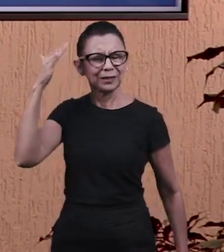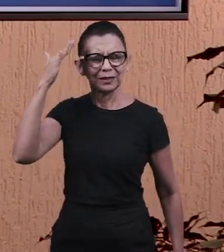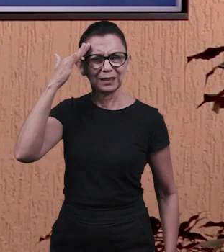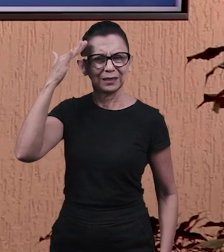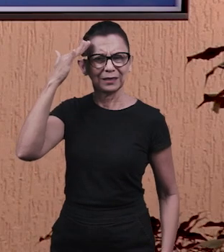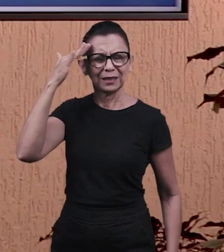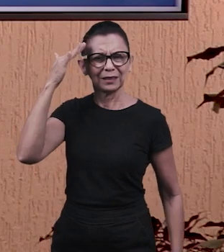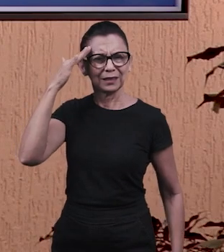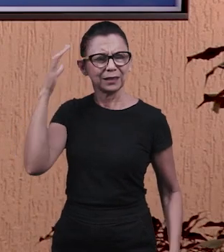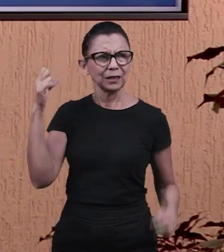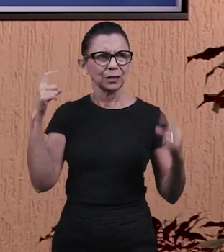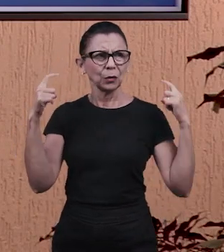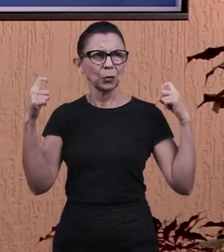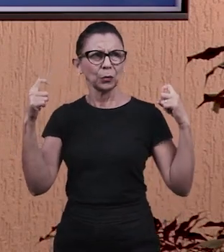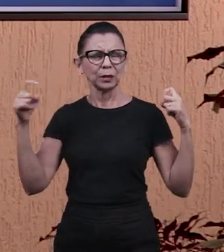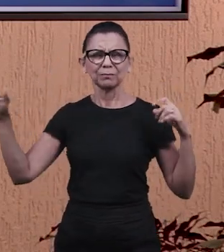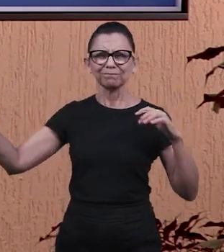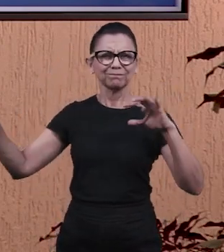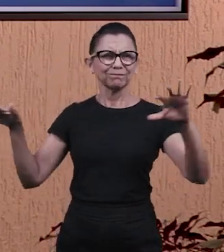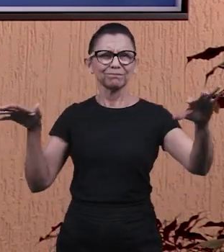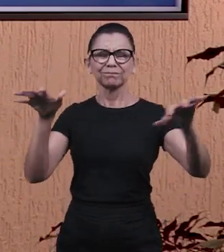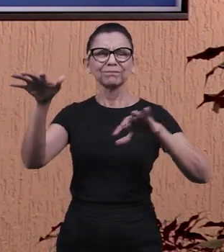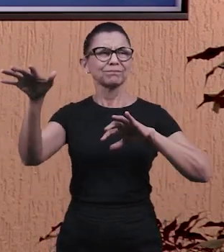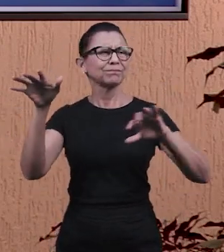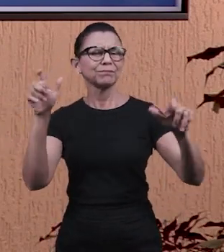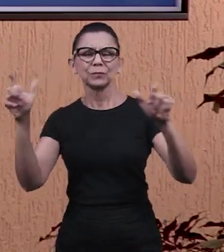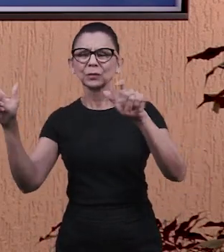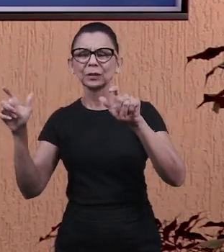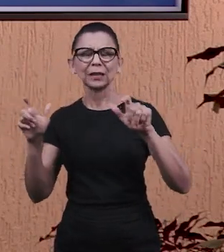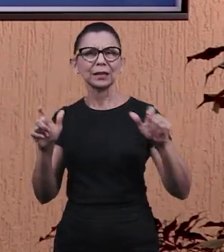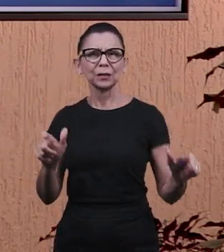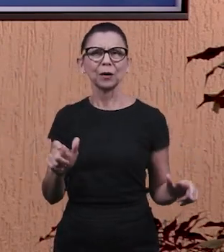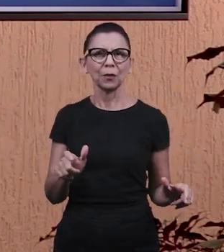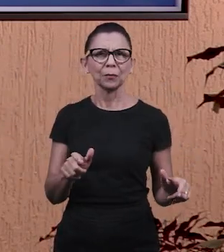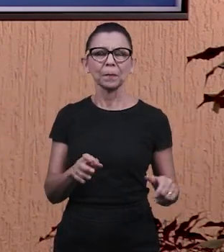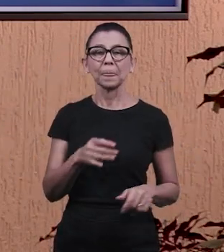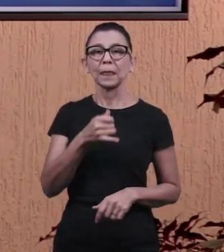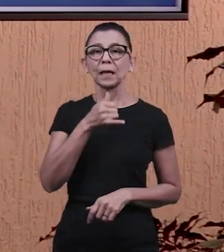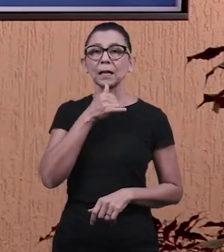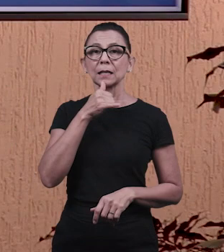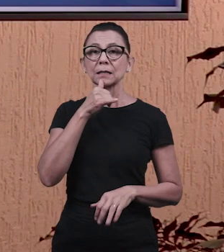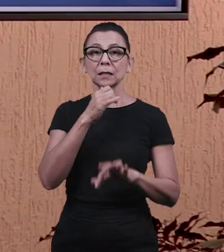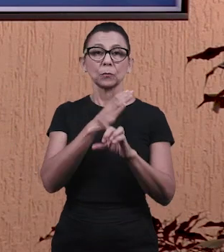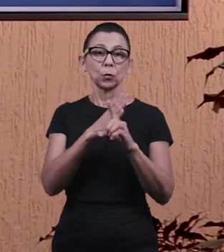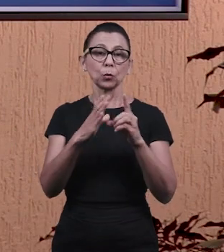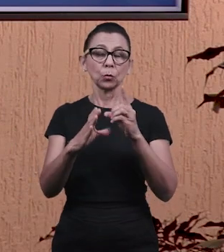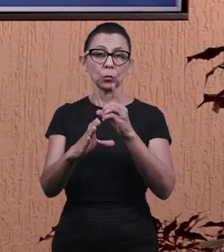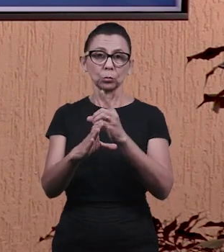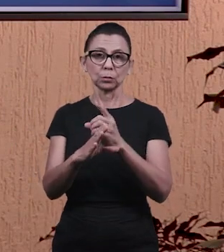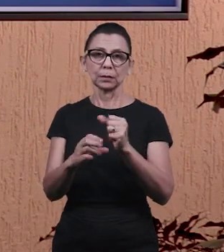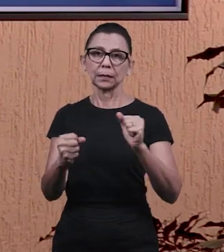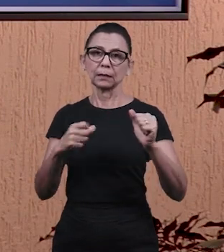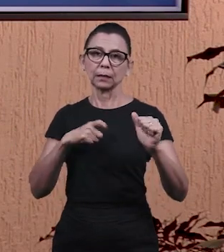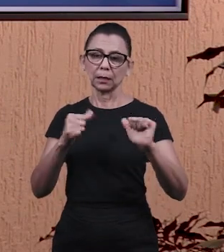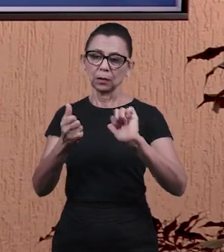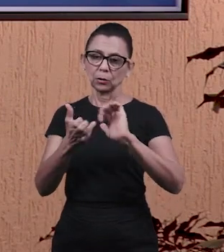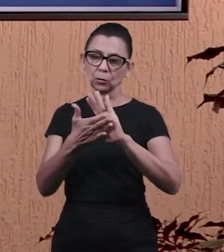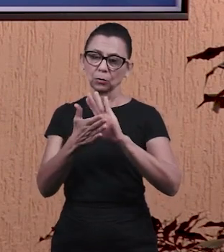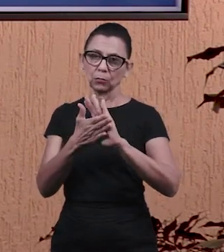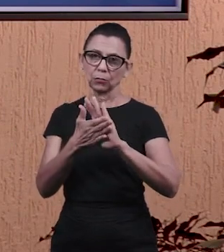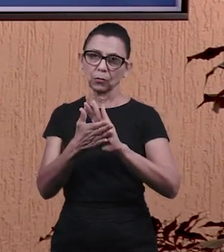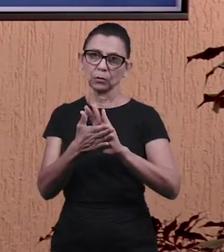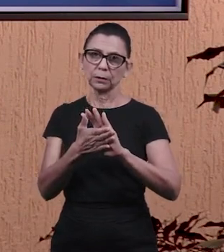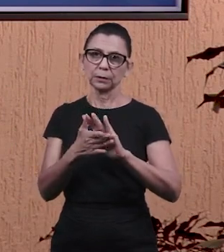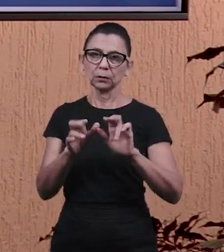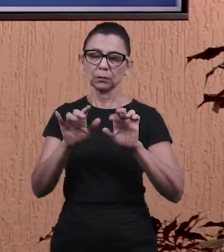восприятия слуха, они будут иметь трудности. Например, на служении мы поем псалмы или псалом играет во